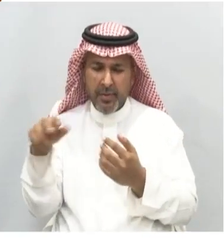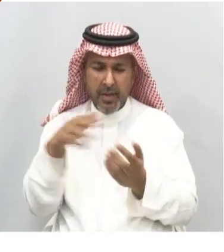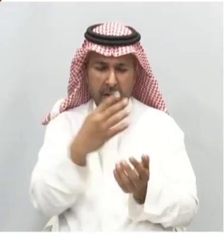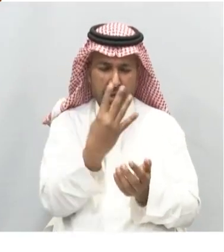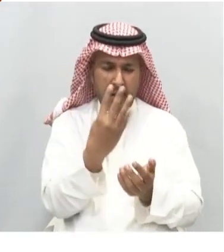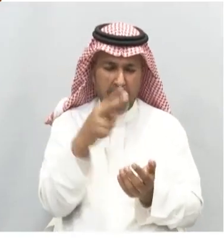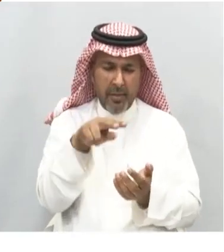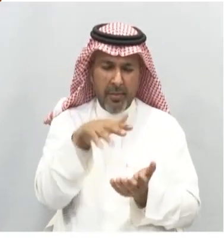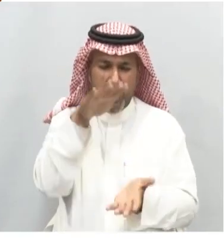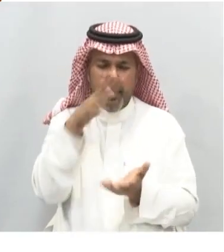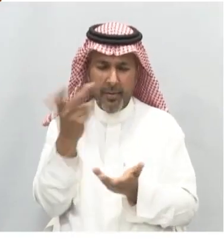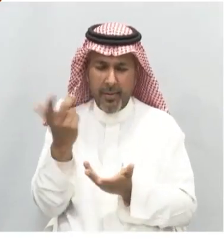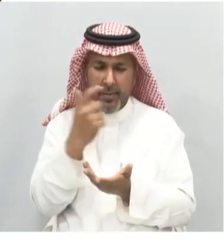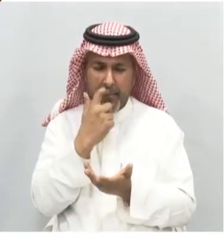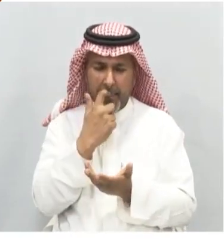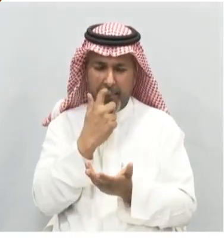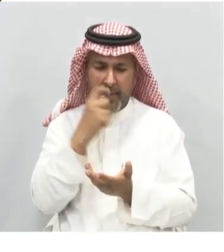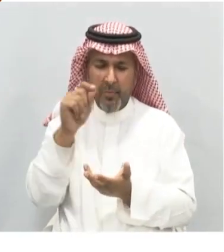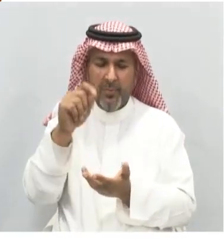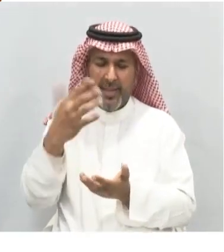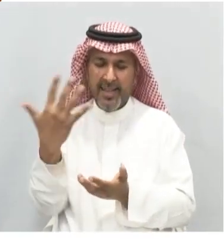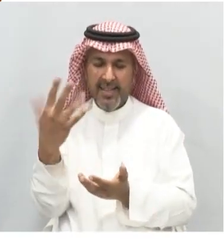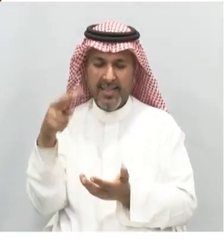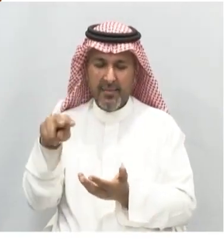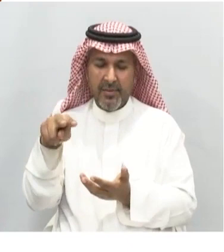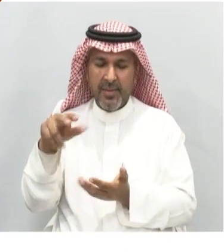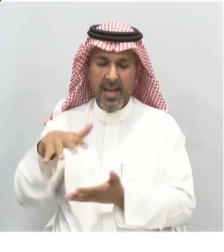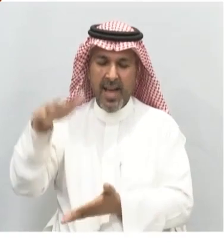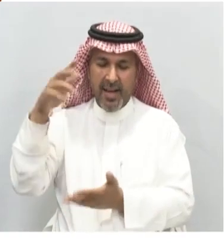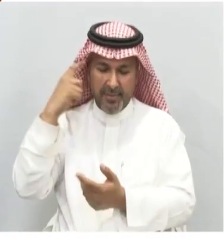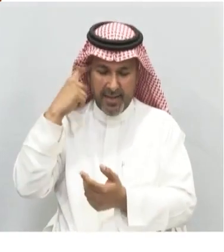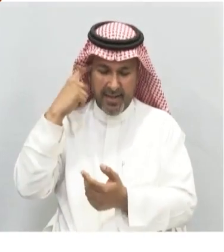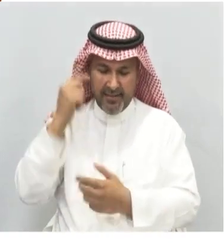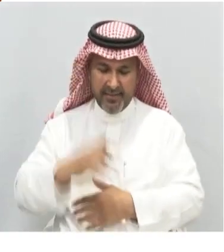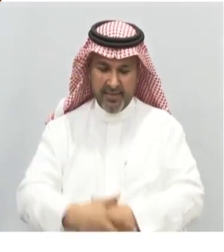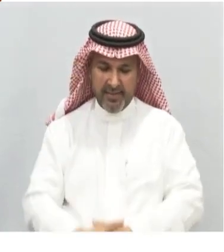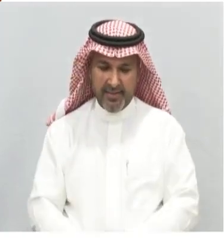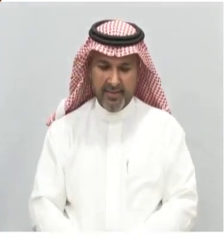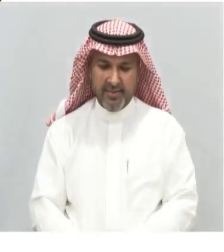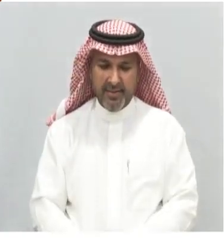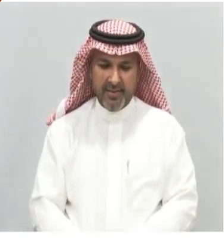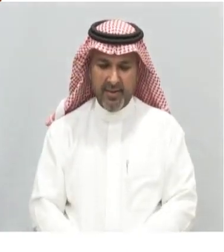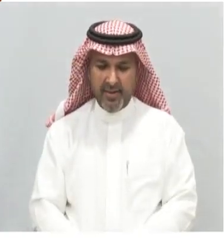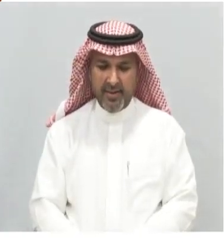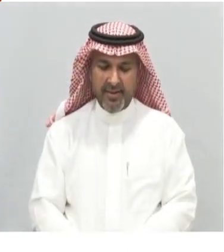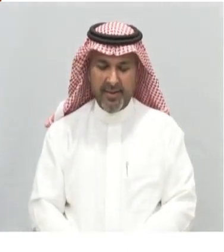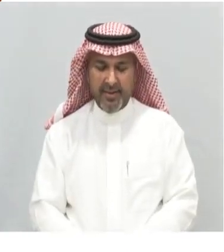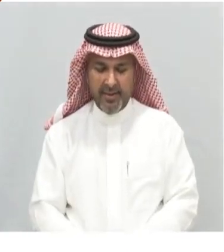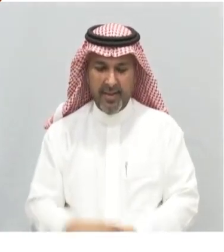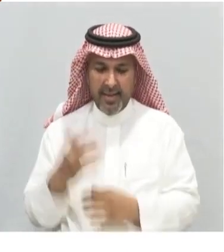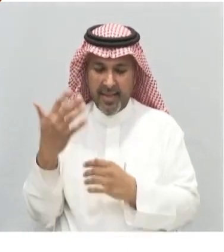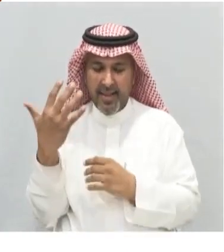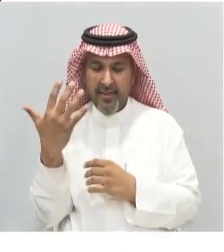500 ام 400 500 اذا السؤال يقول فايهما نتيجه قسمته اكبر